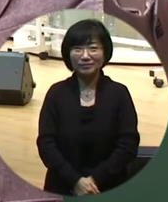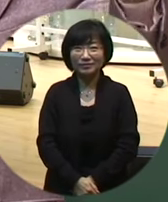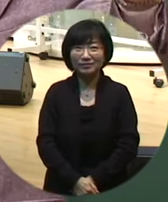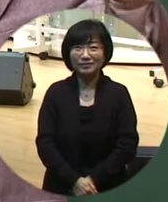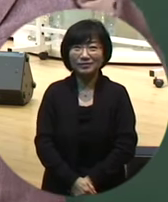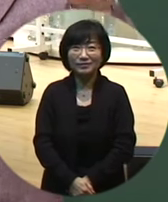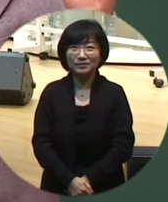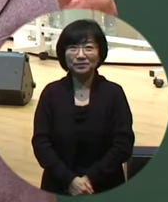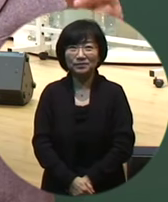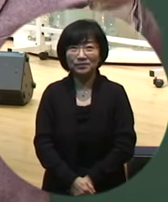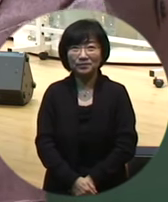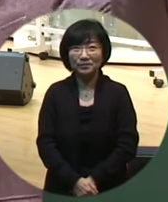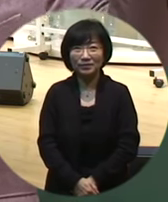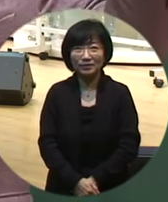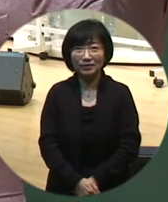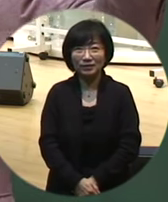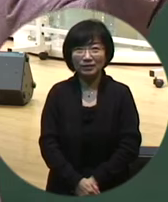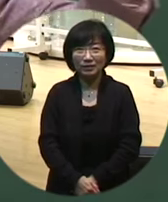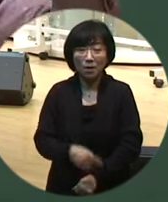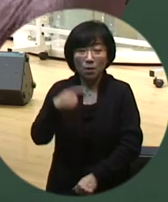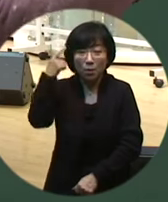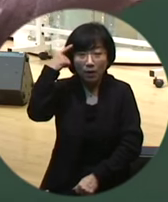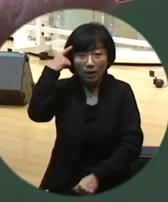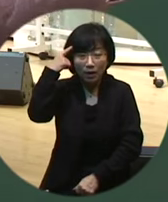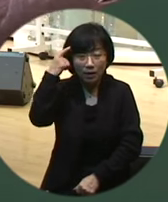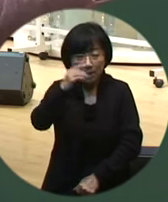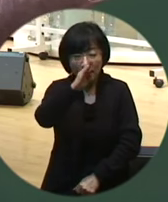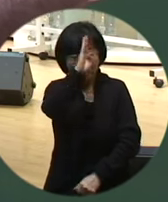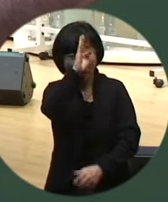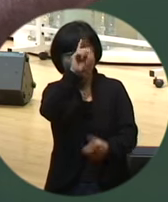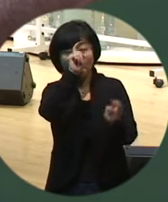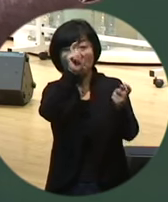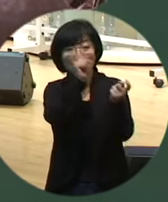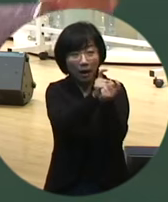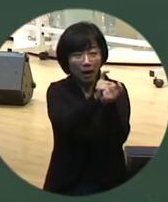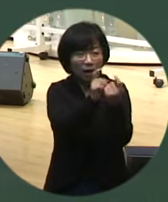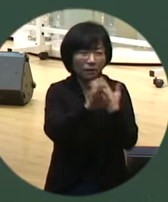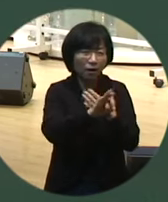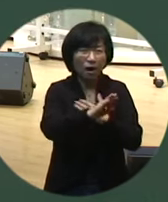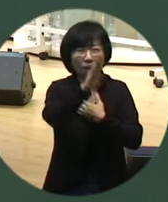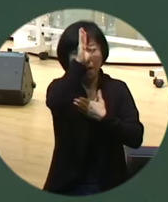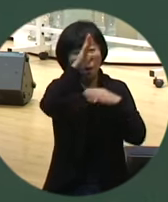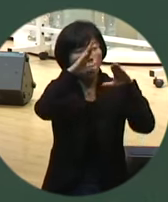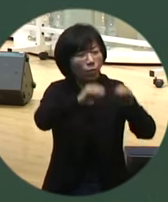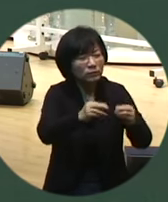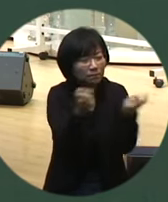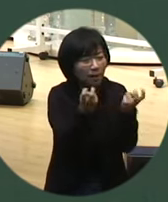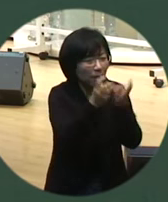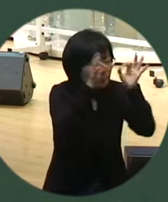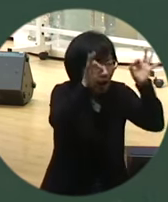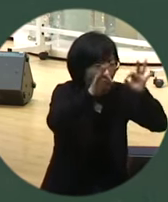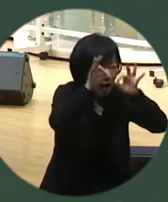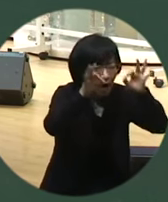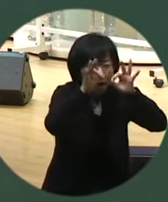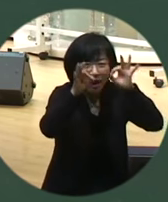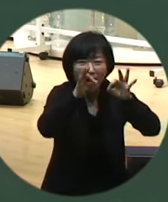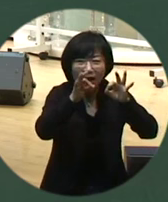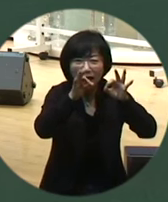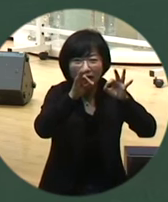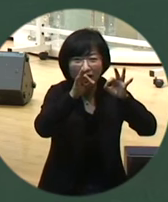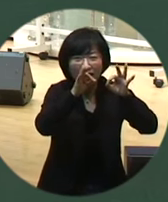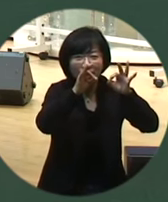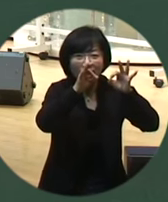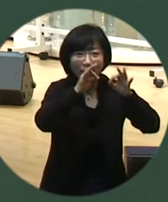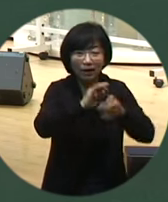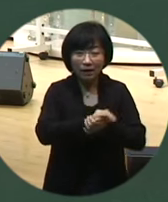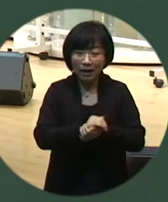그 사람은 병들면은 병 고치려고 매달려요. Why? Because a person who has an illness without this answer will only try to solve their illness.